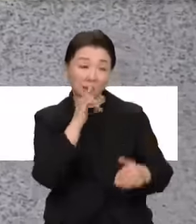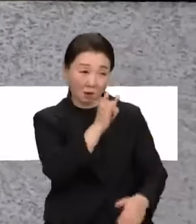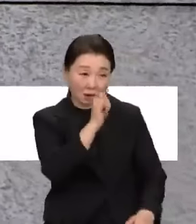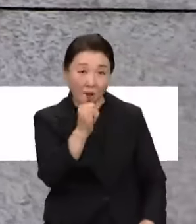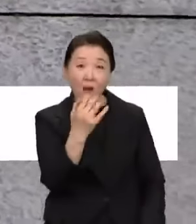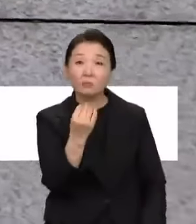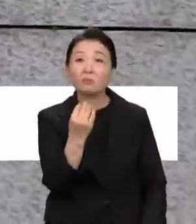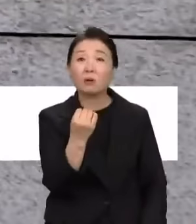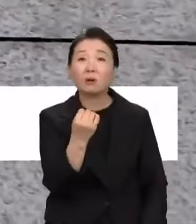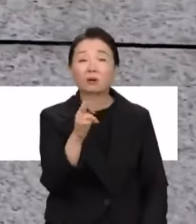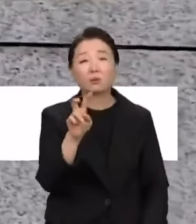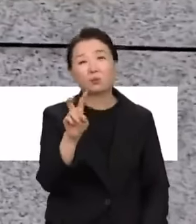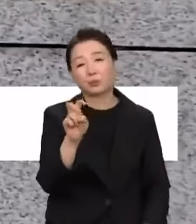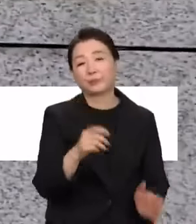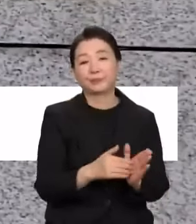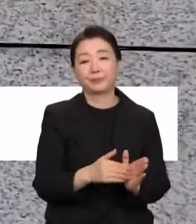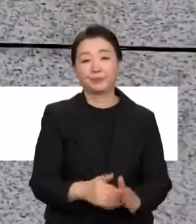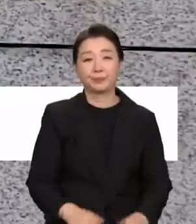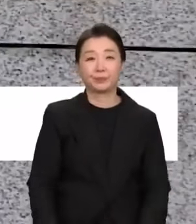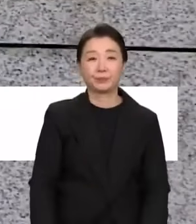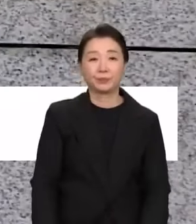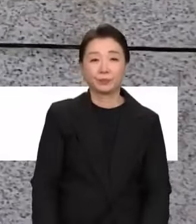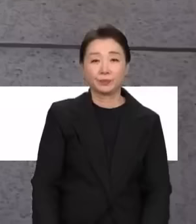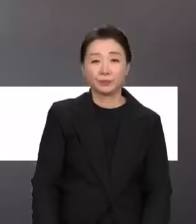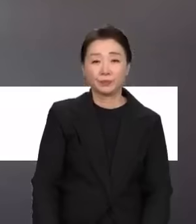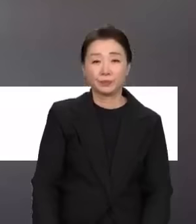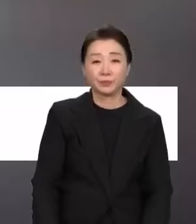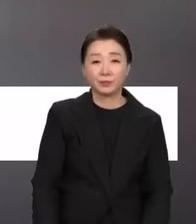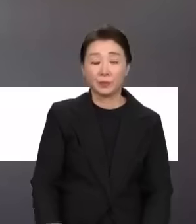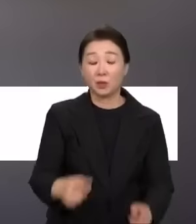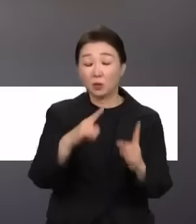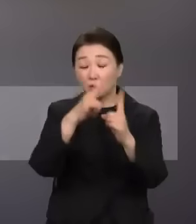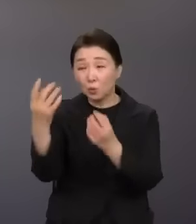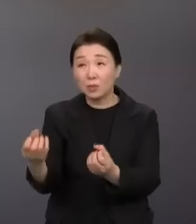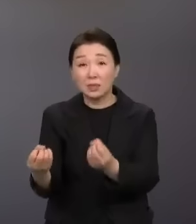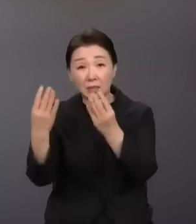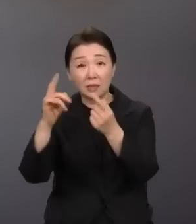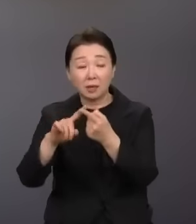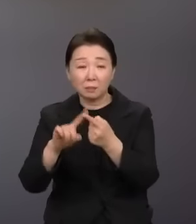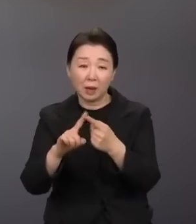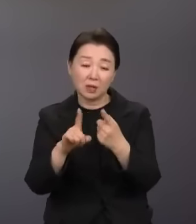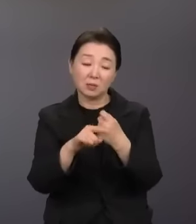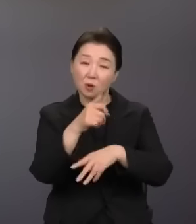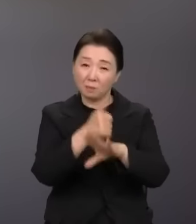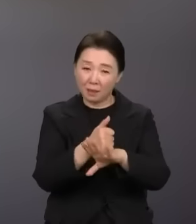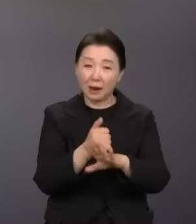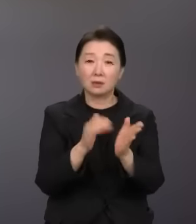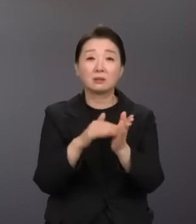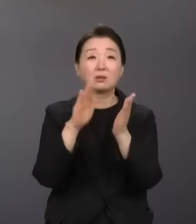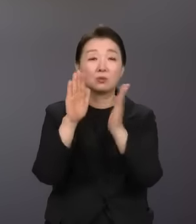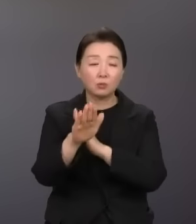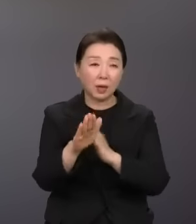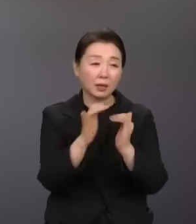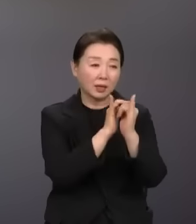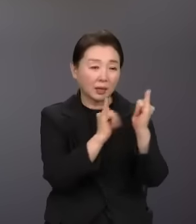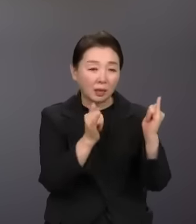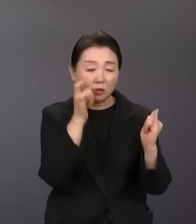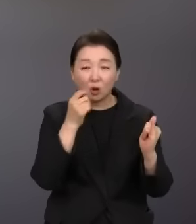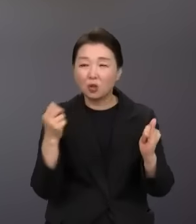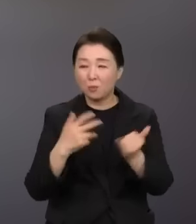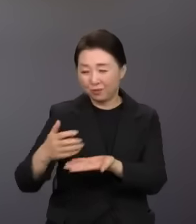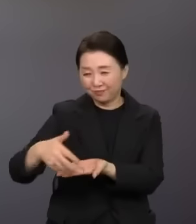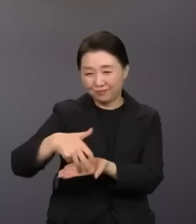건 22명뿐이었습니다. 외교부는 추도식 일정이 11월 말로 잡히고 난 뒤에야 유가족 연락처